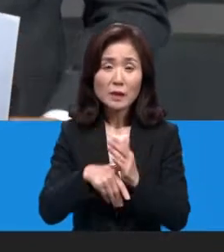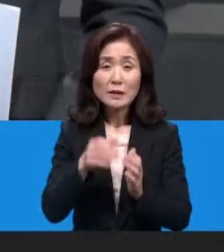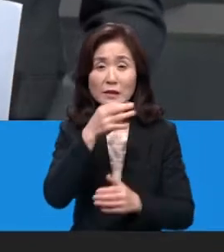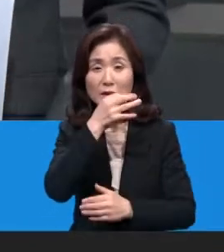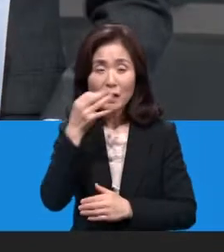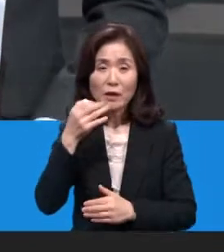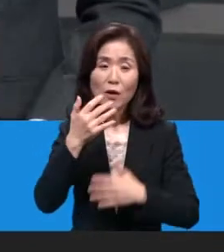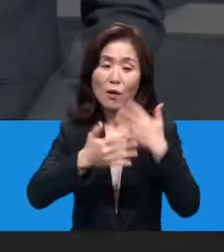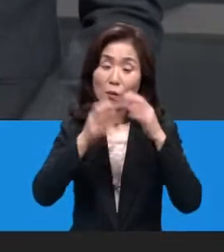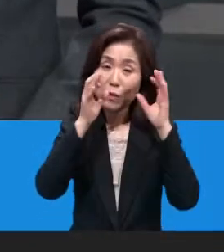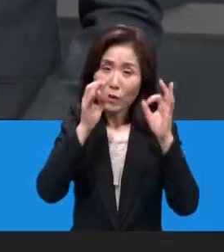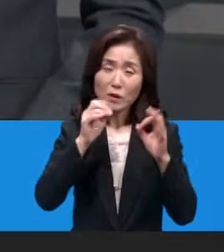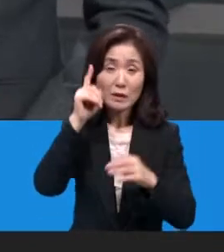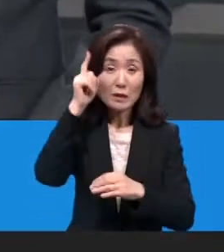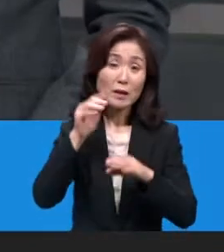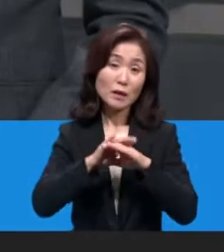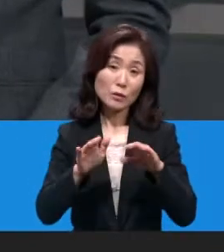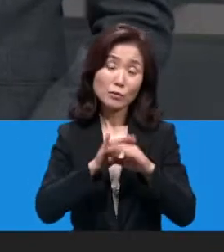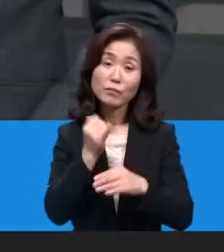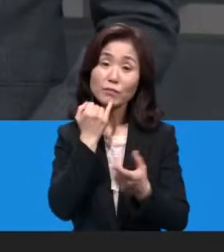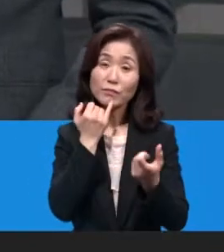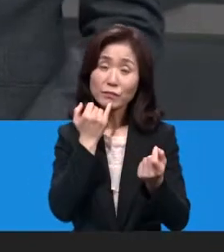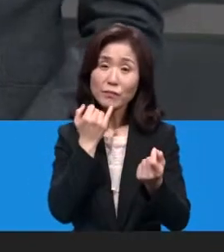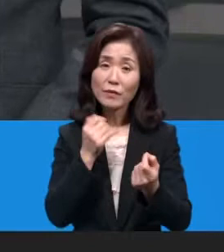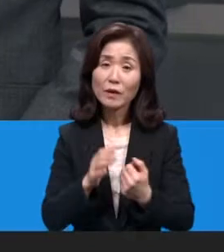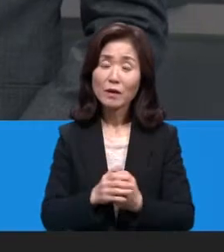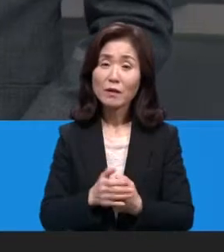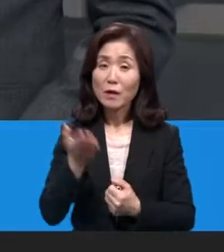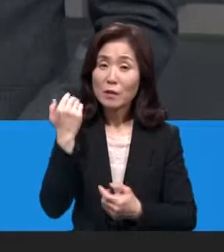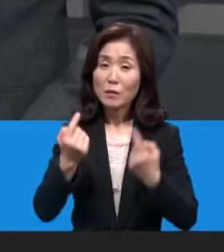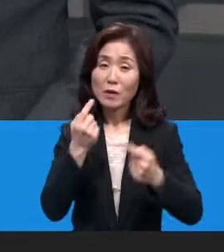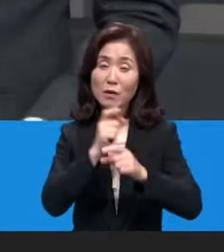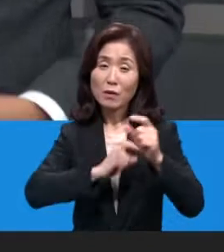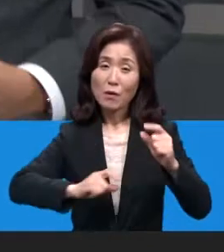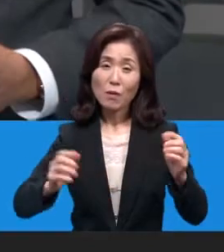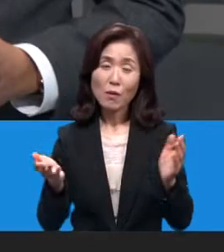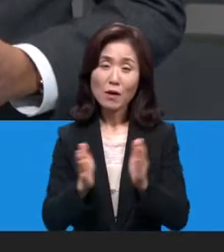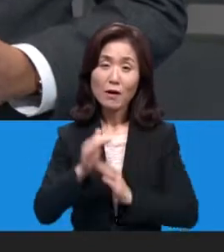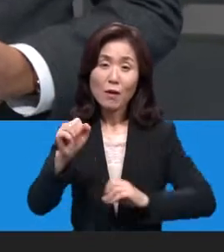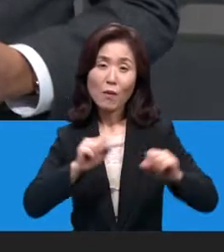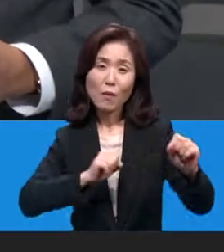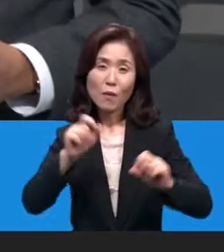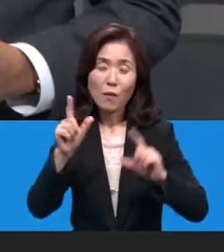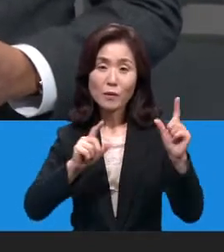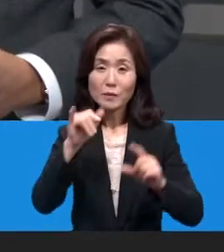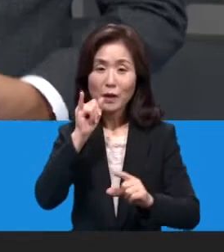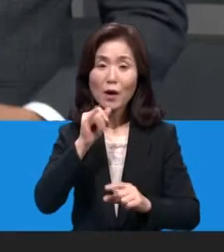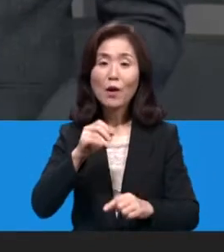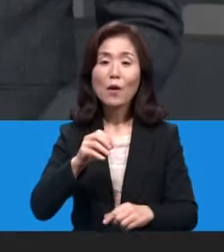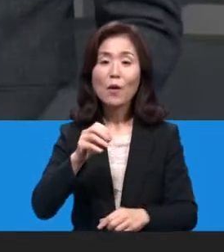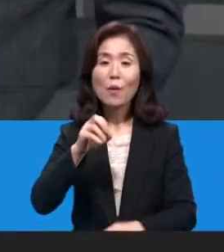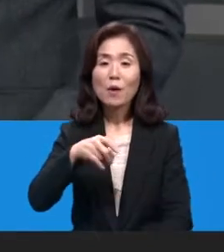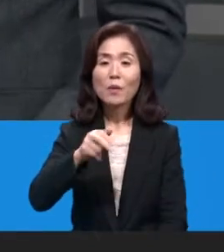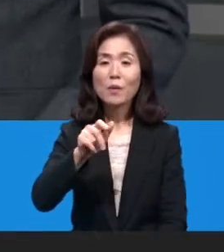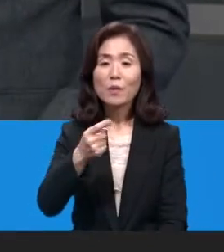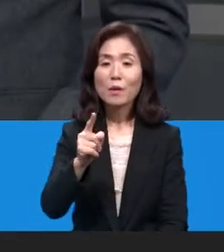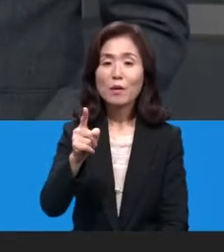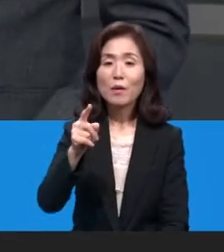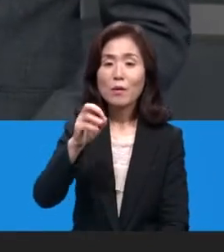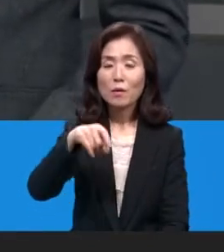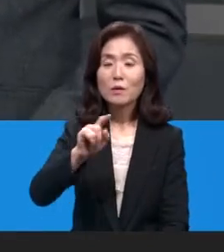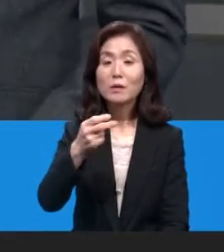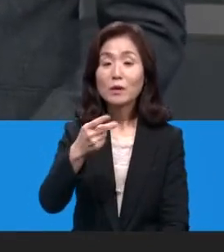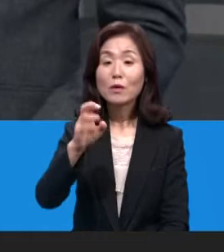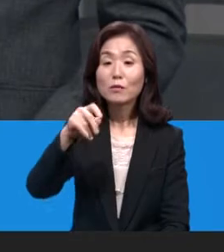어떨까요? 전편보다 더욱 화려한 액션으로 돌아왔습니다. 원더우먼 1984와 온 가족이